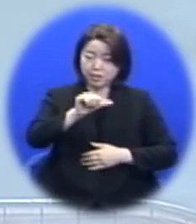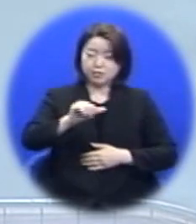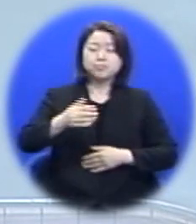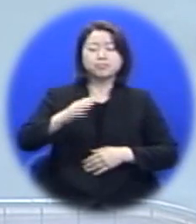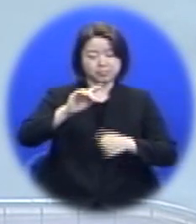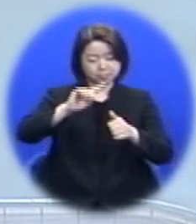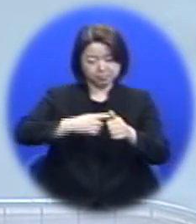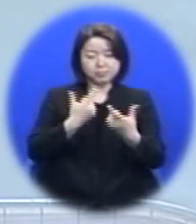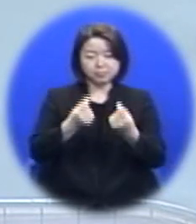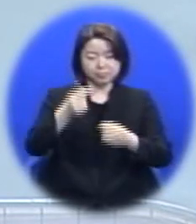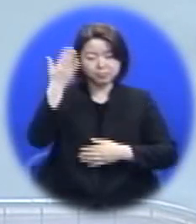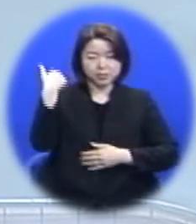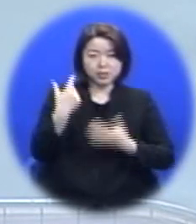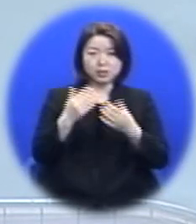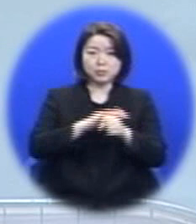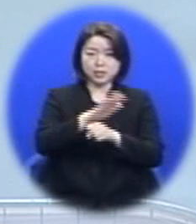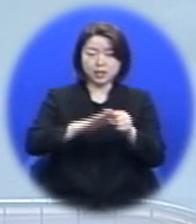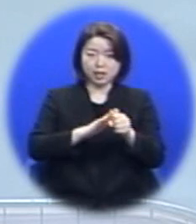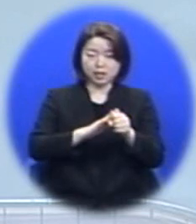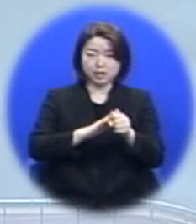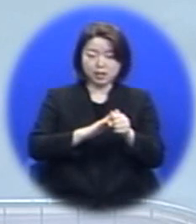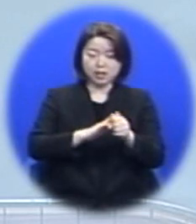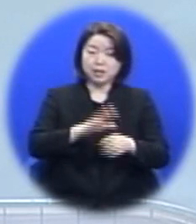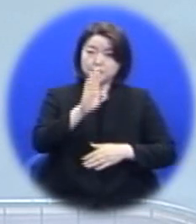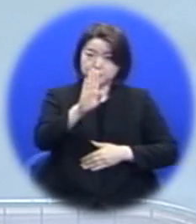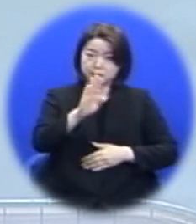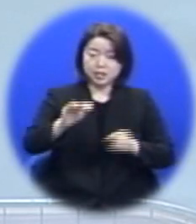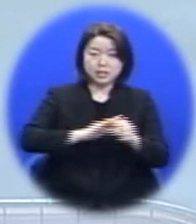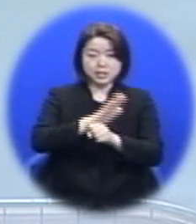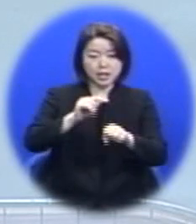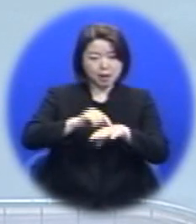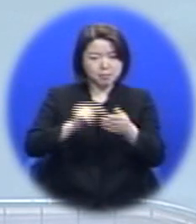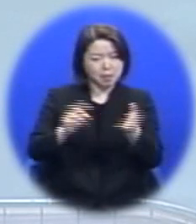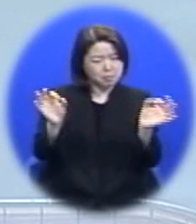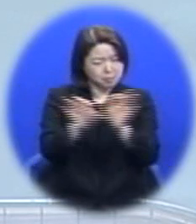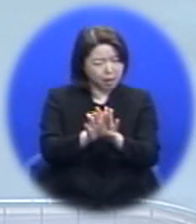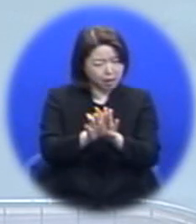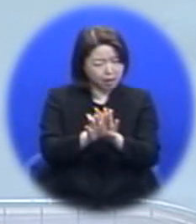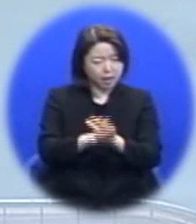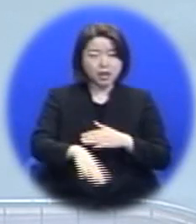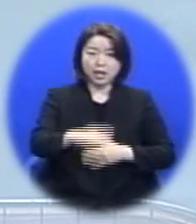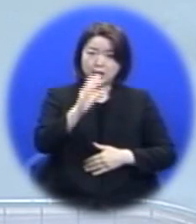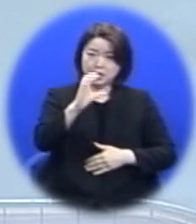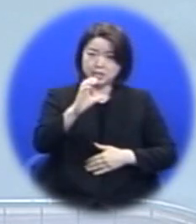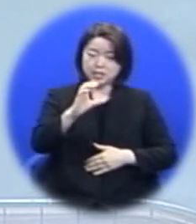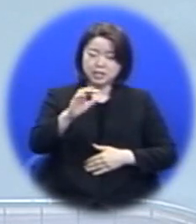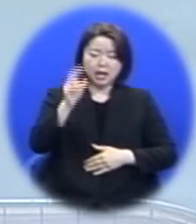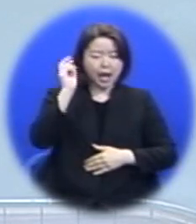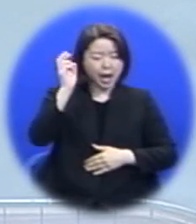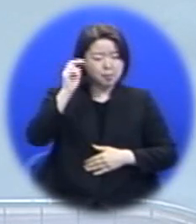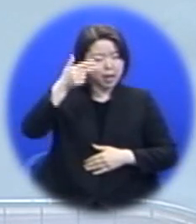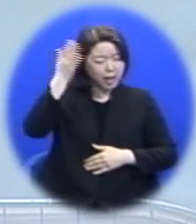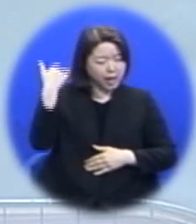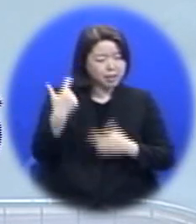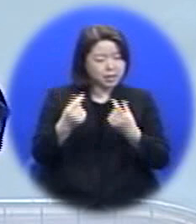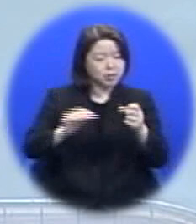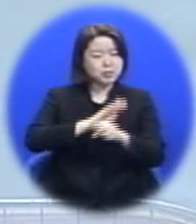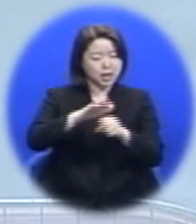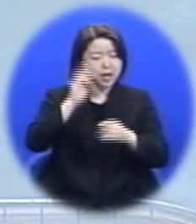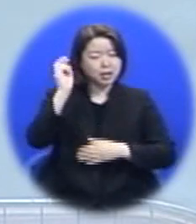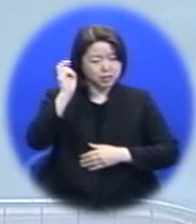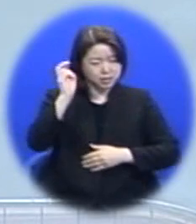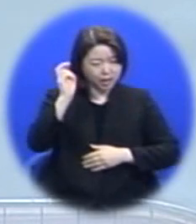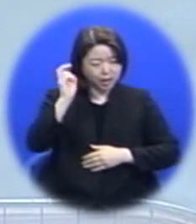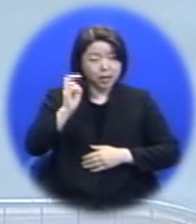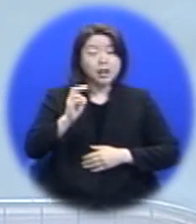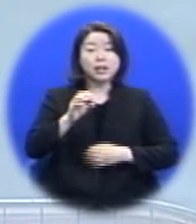것이다. B. 사랑하는 마음이 사라질 것이다. C. 아마도 예전처럼 사랑할 것이다.